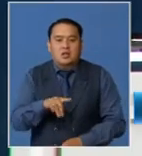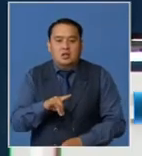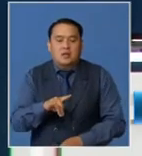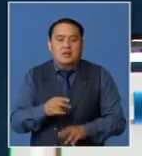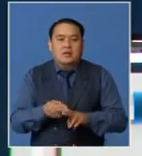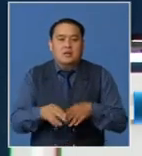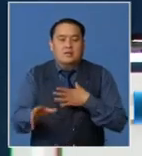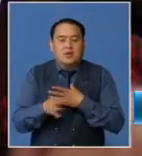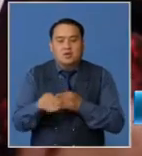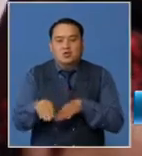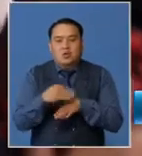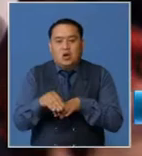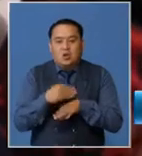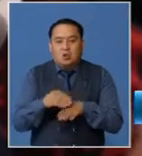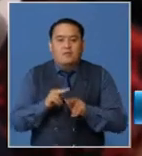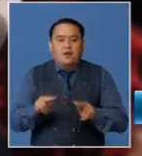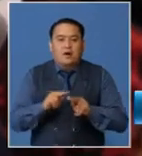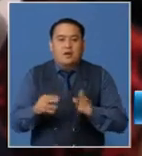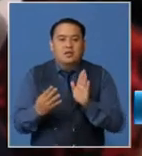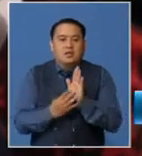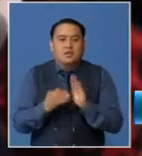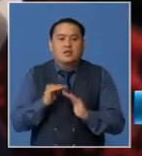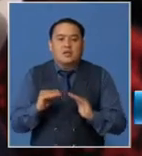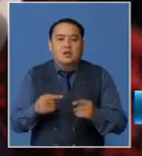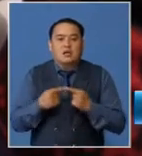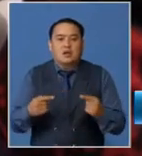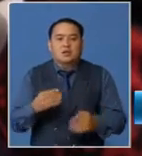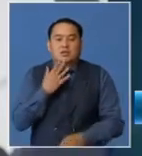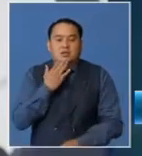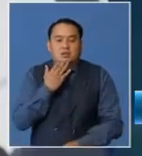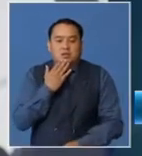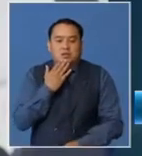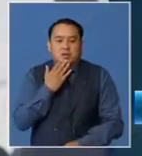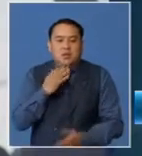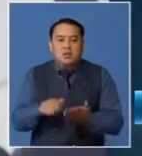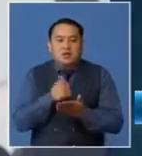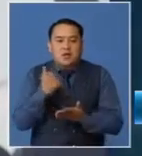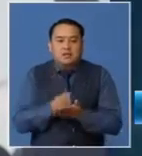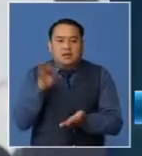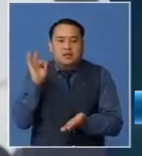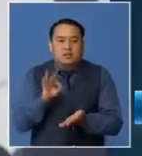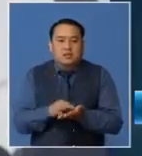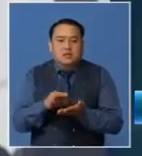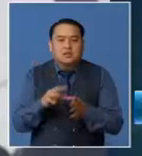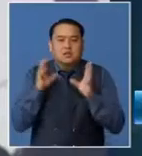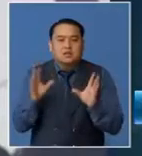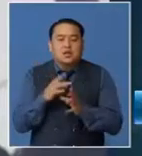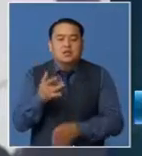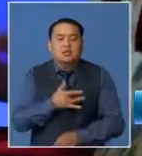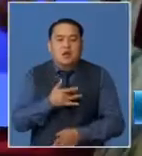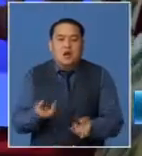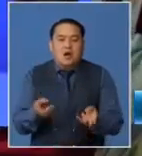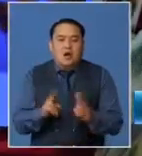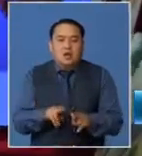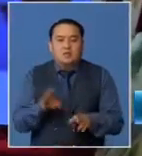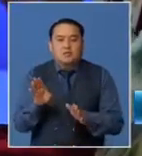района, вместе с супругом воспитывают 9 детей разных национальностей. Главная их задача – согреть сердца